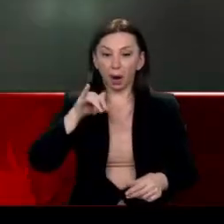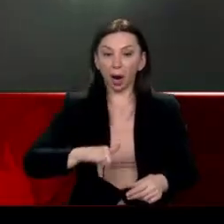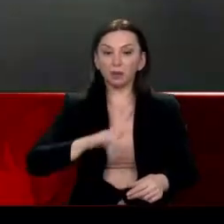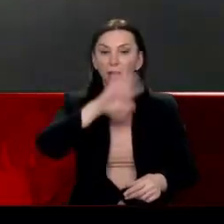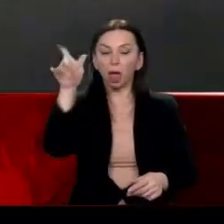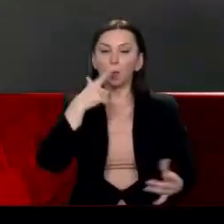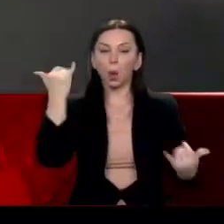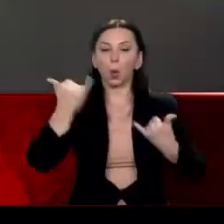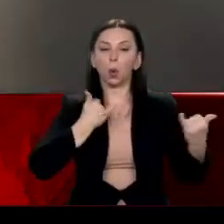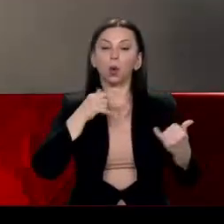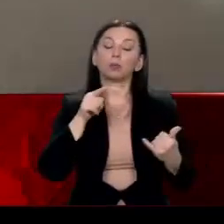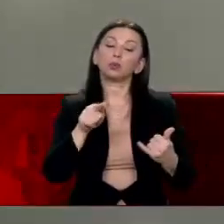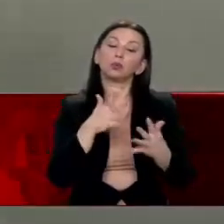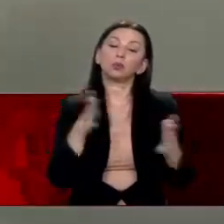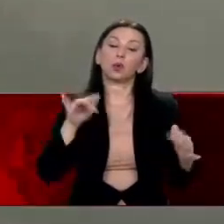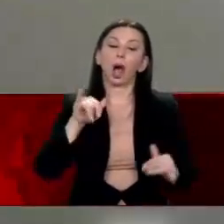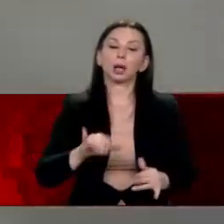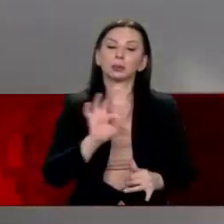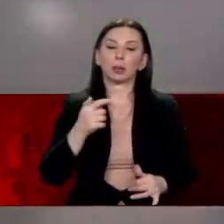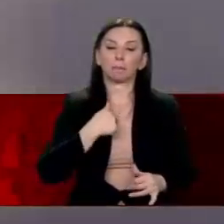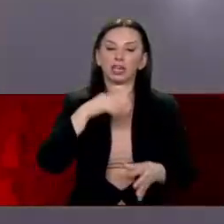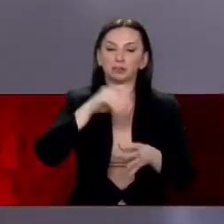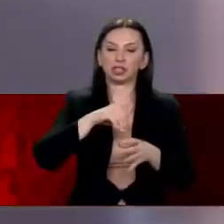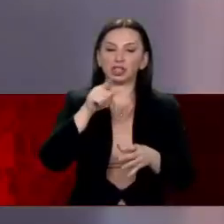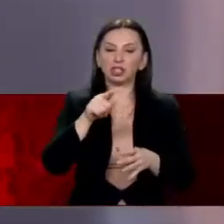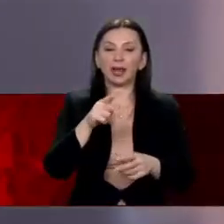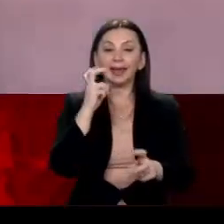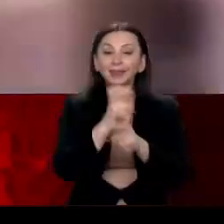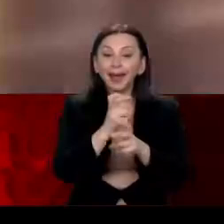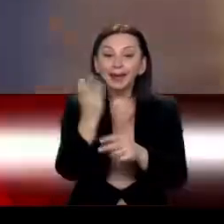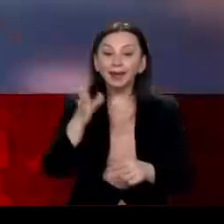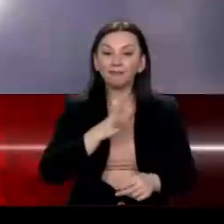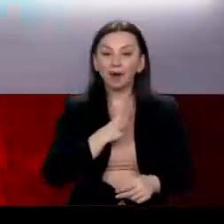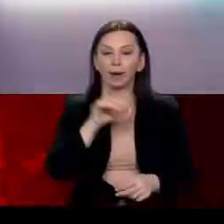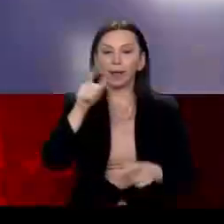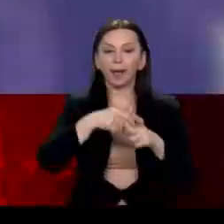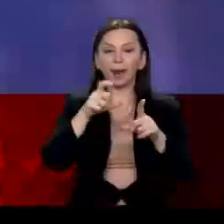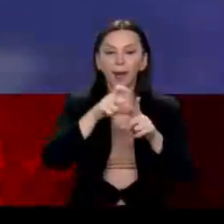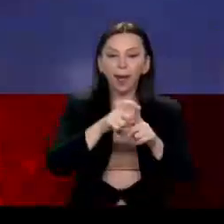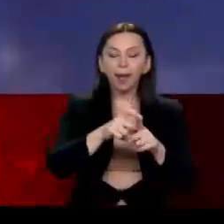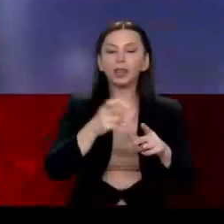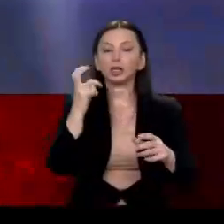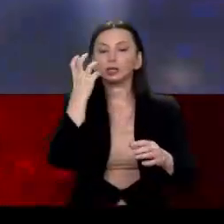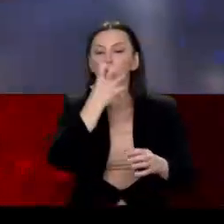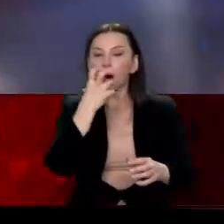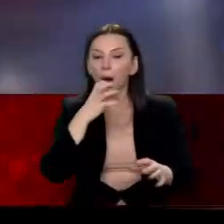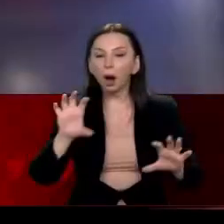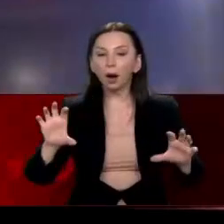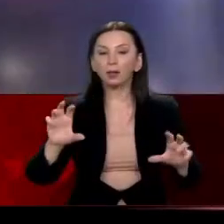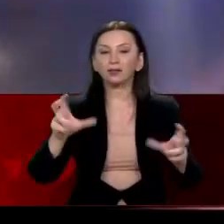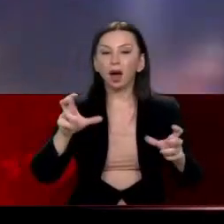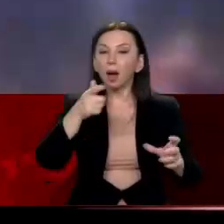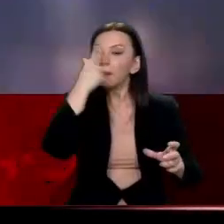başlatıldı. Çok büyük bir haksızlığa uğradım. Sanatçı riski bir kez daha hatırlattı. LED ekranlar, hoparlörler, herhangi birisinin